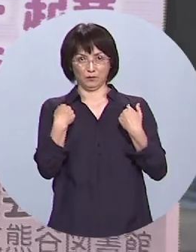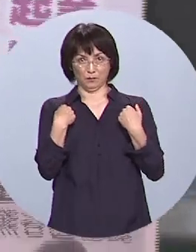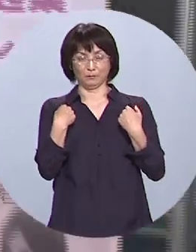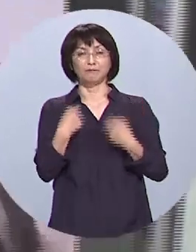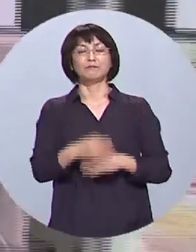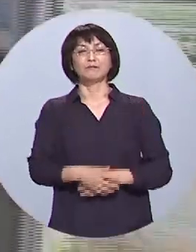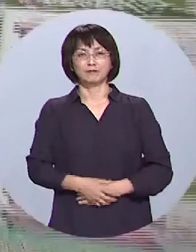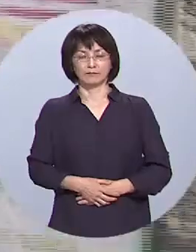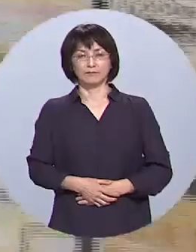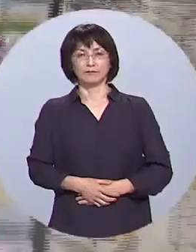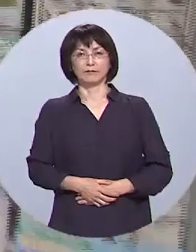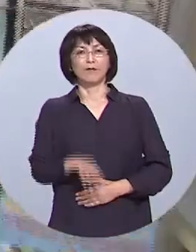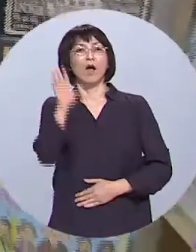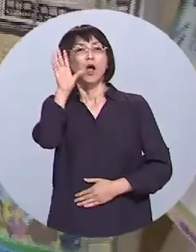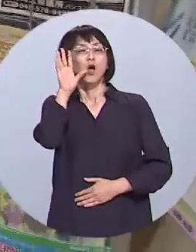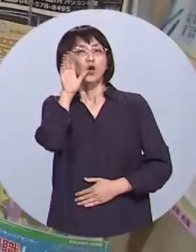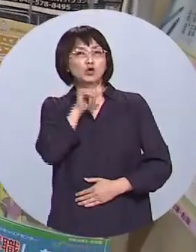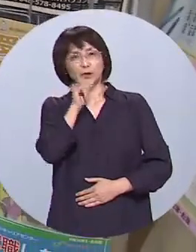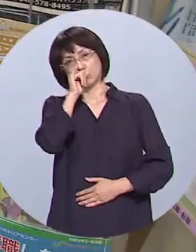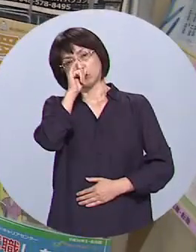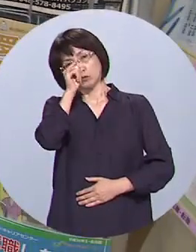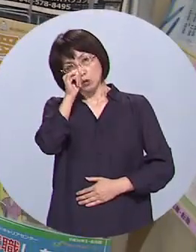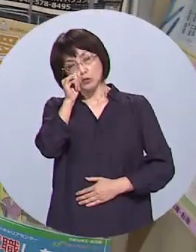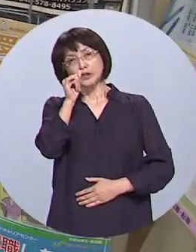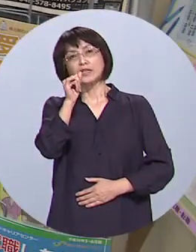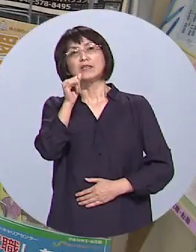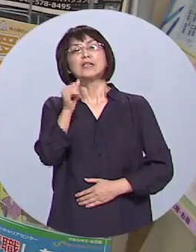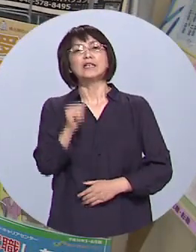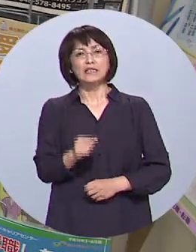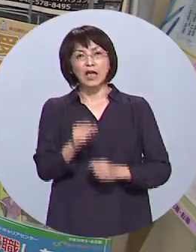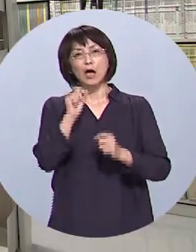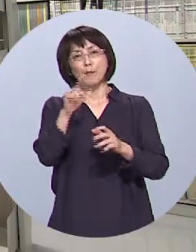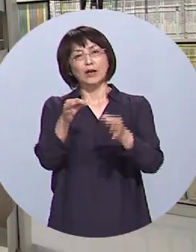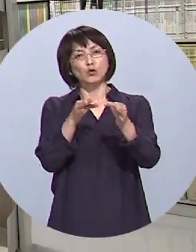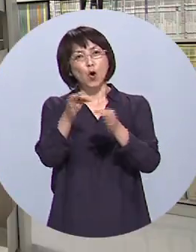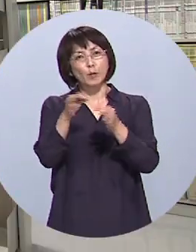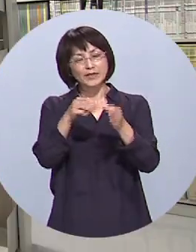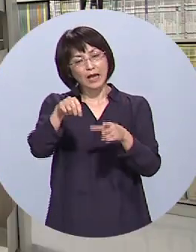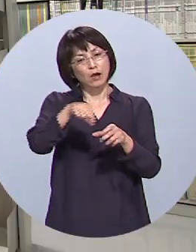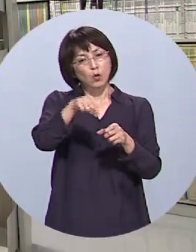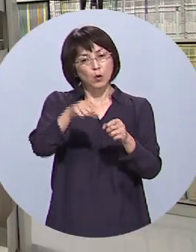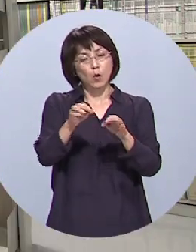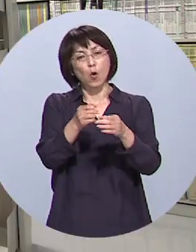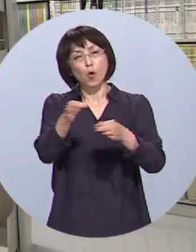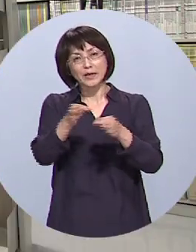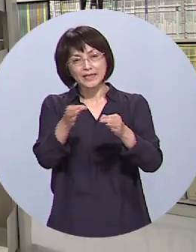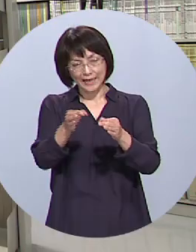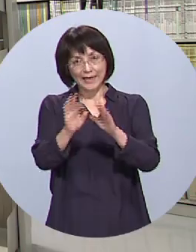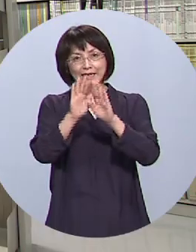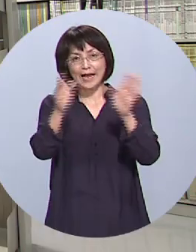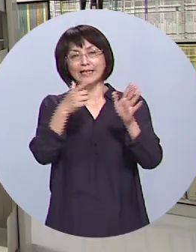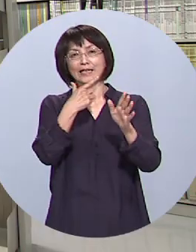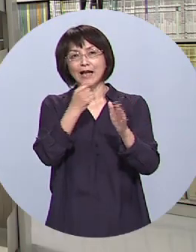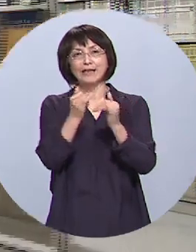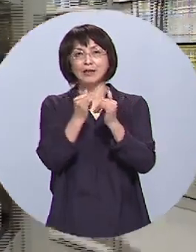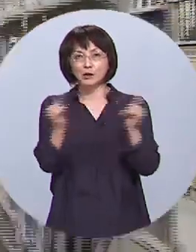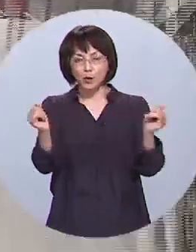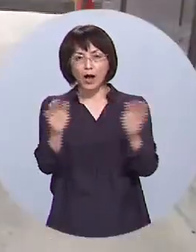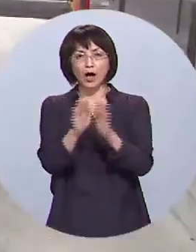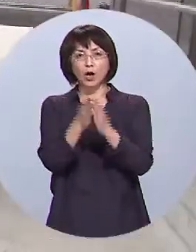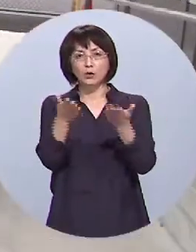趣味や特技を生かしてカフェやパン屋さんを開きたいなんて思っている方、図書館で最初の一歩を踏み出してみませんか。